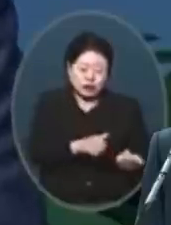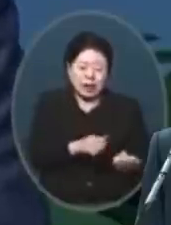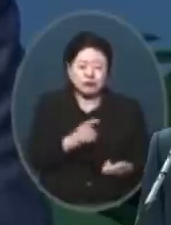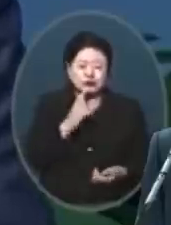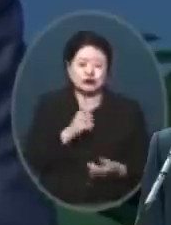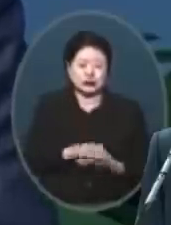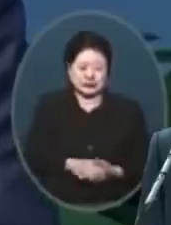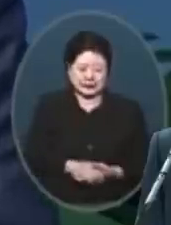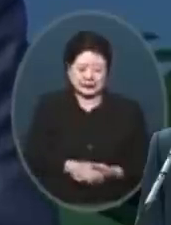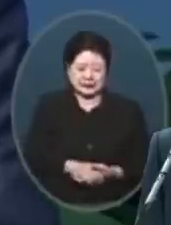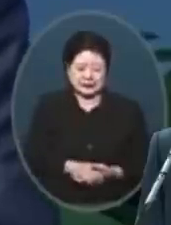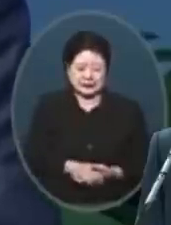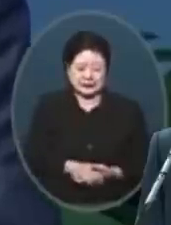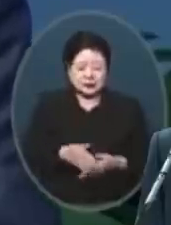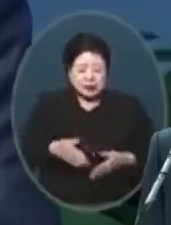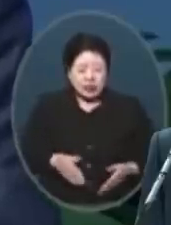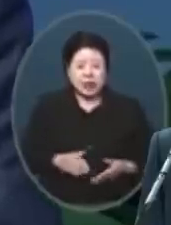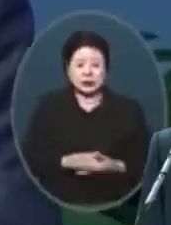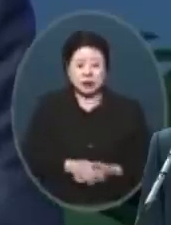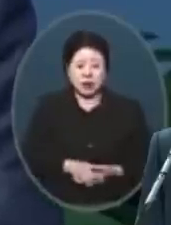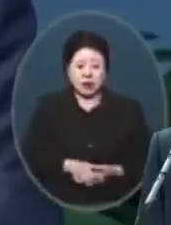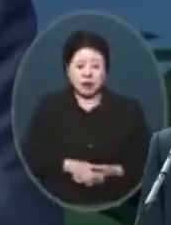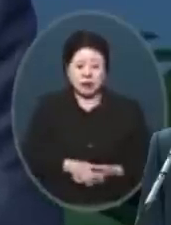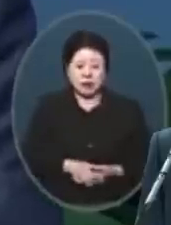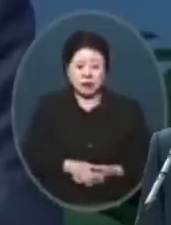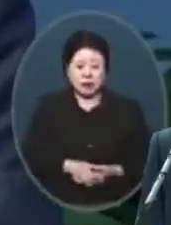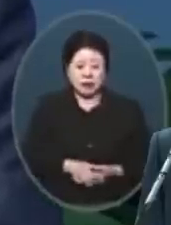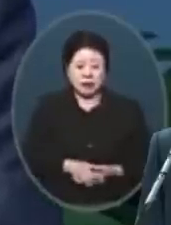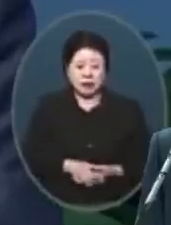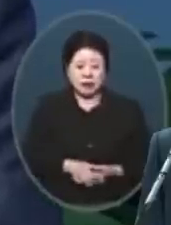없다. 태어나서 뭐